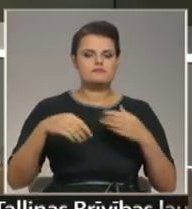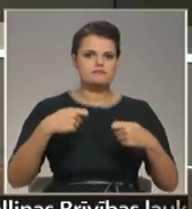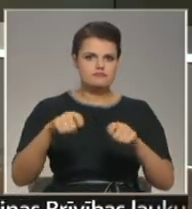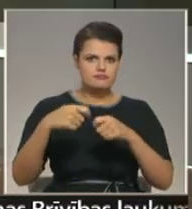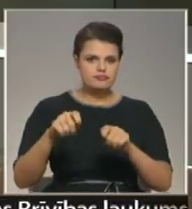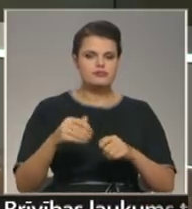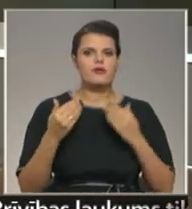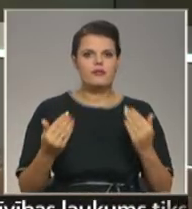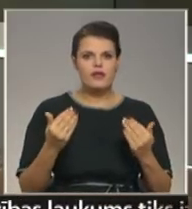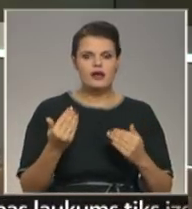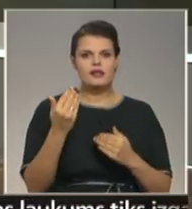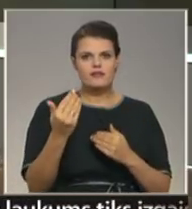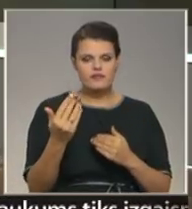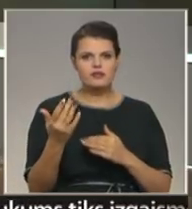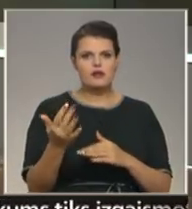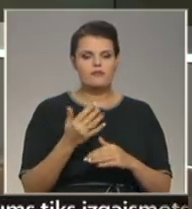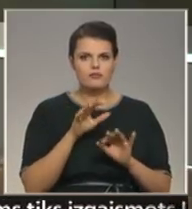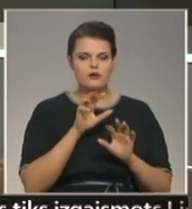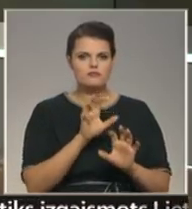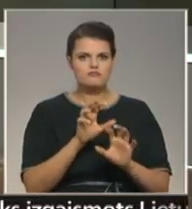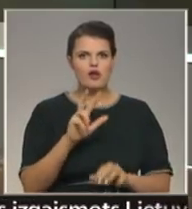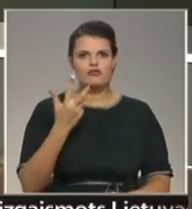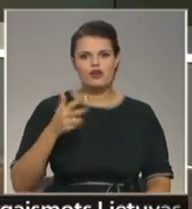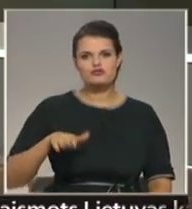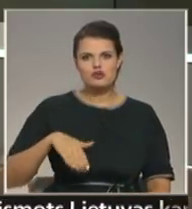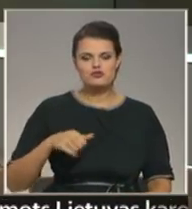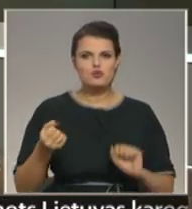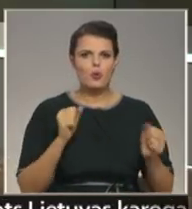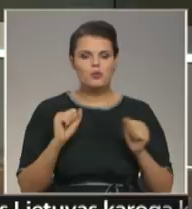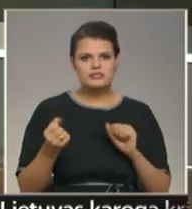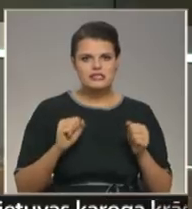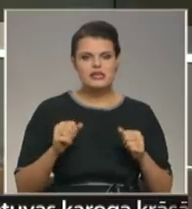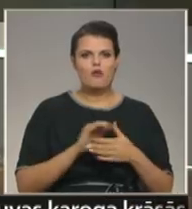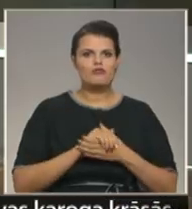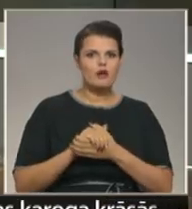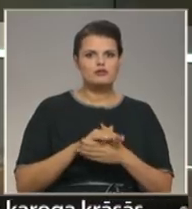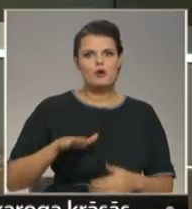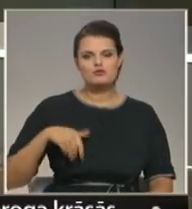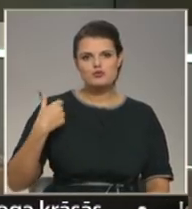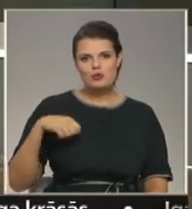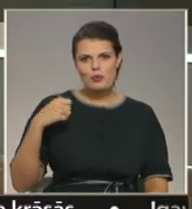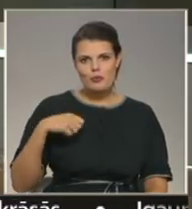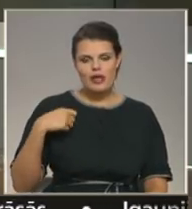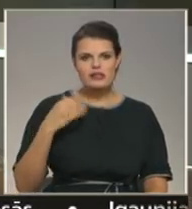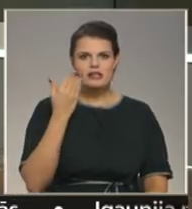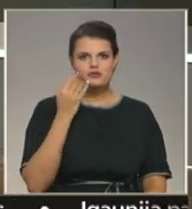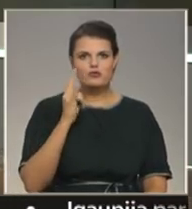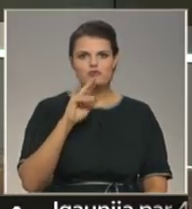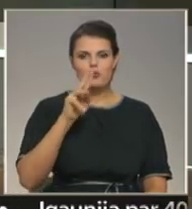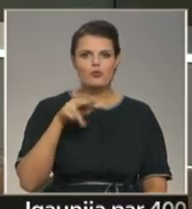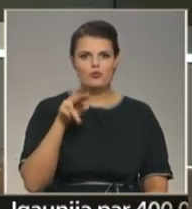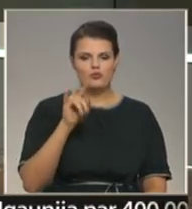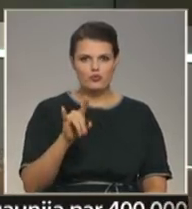Guntara apgādībā nonācis viņa trešais suns, ļoti kustīga un draudzīga suņu meitene vārdā Undu un stāsta